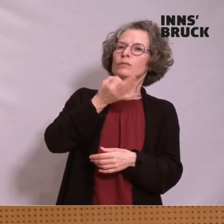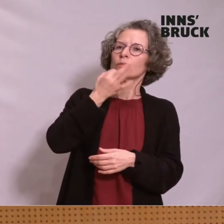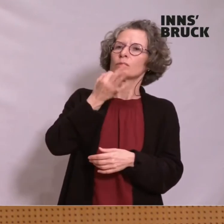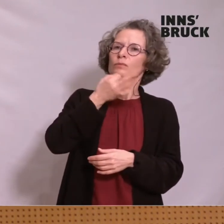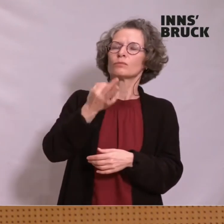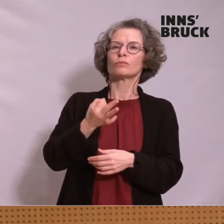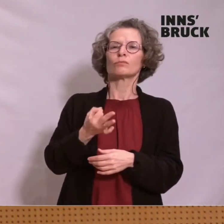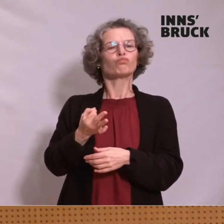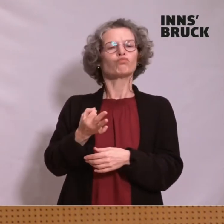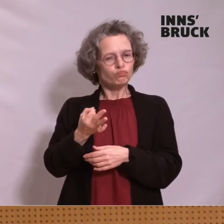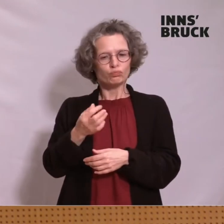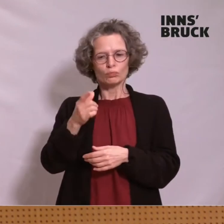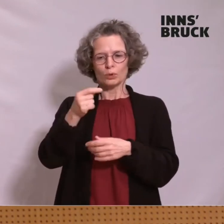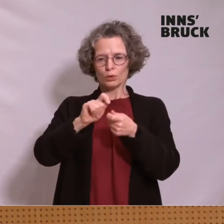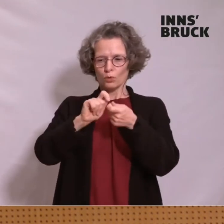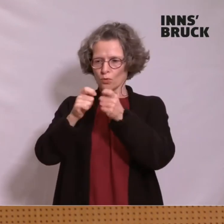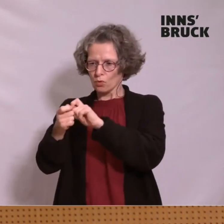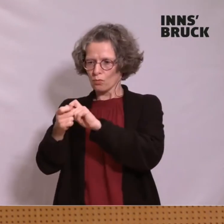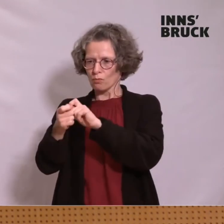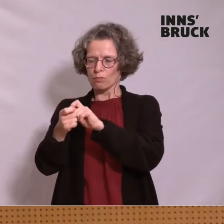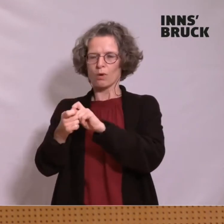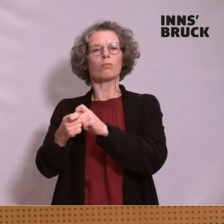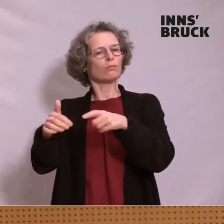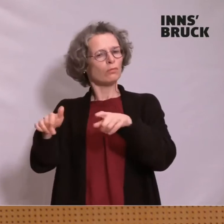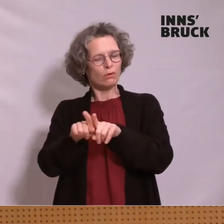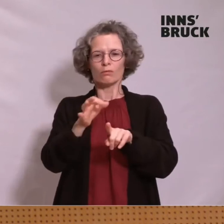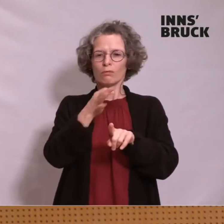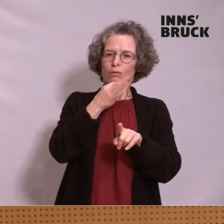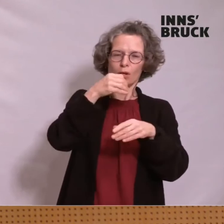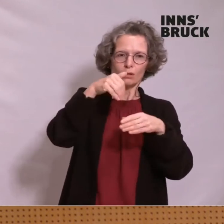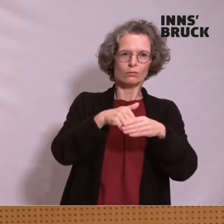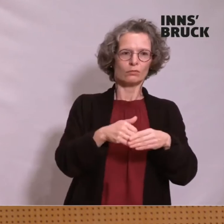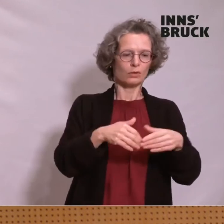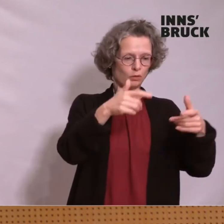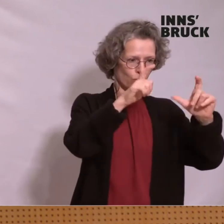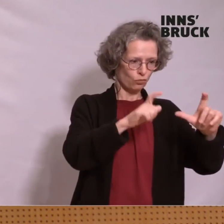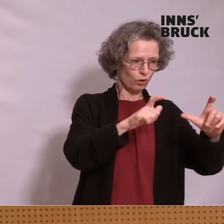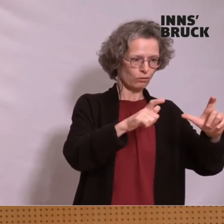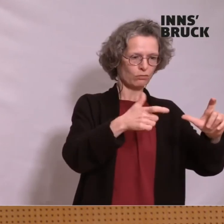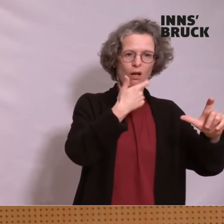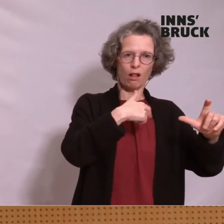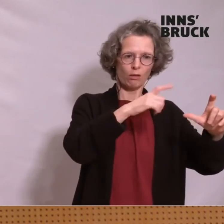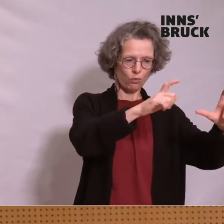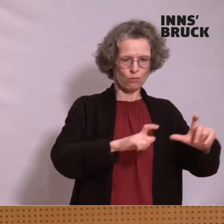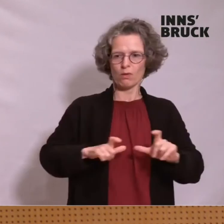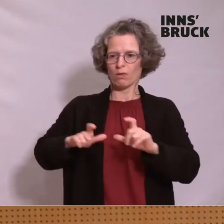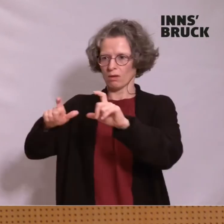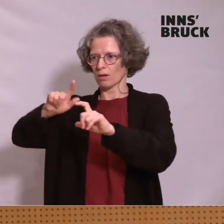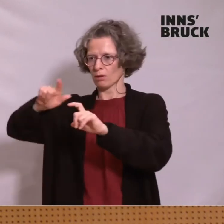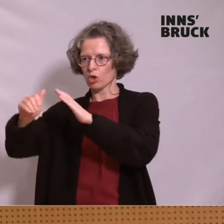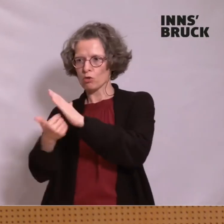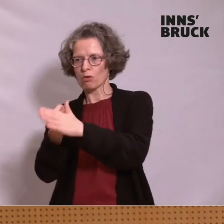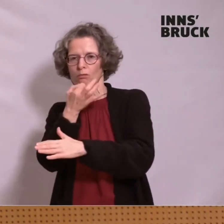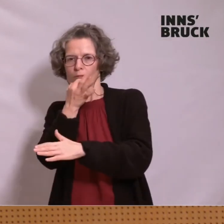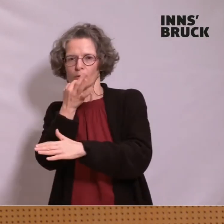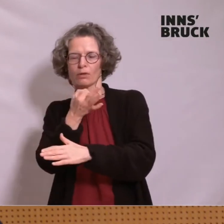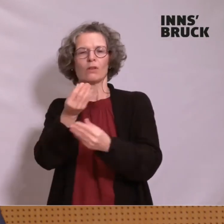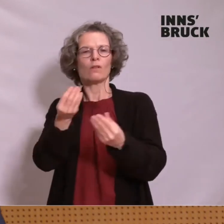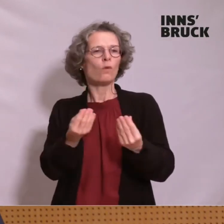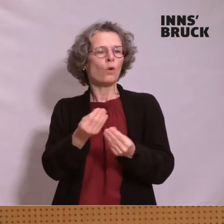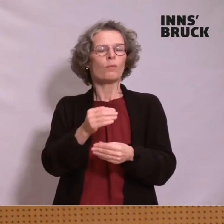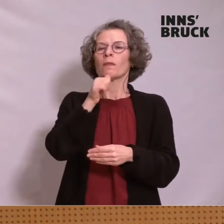halten oder zumindest große inhaltliche Teile davon zu übernehmen. Nicht, weil es mir zu